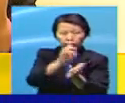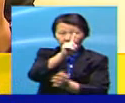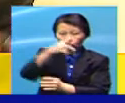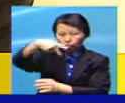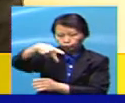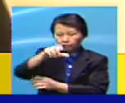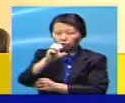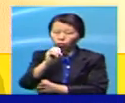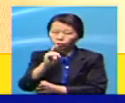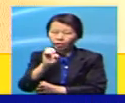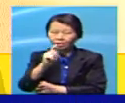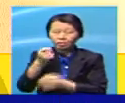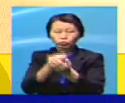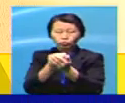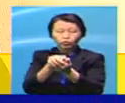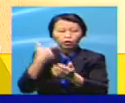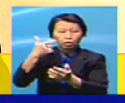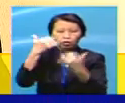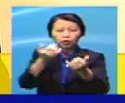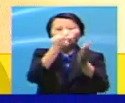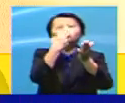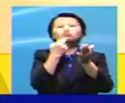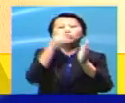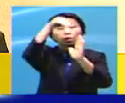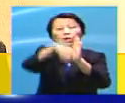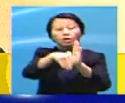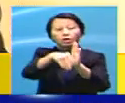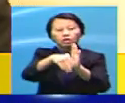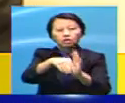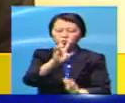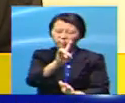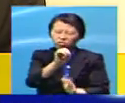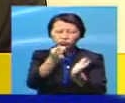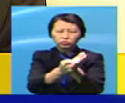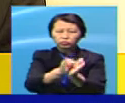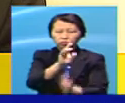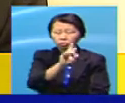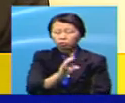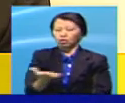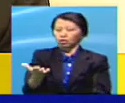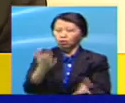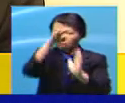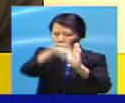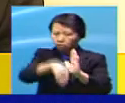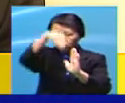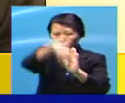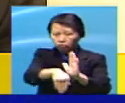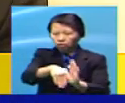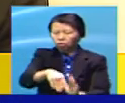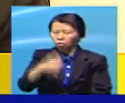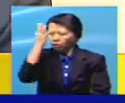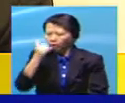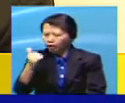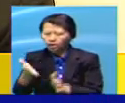pound. Now it went down. Up to about 17 sen per pound. Jadi, pasal